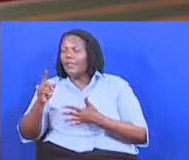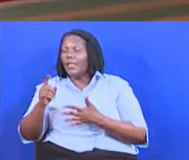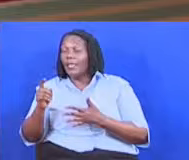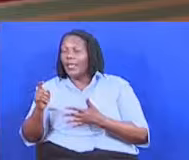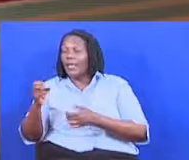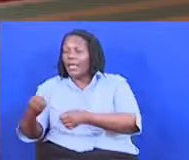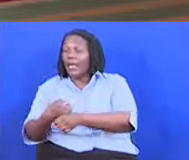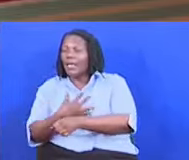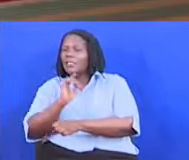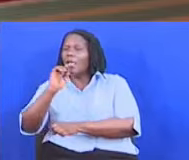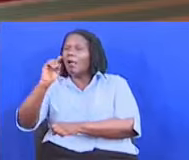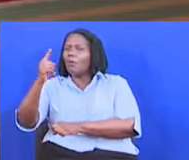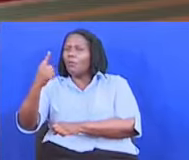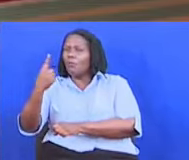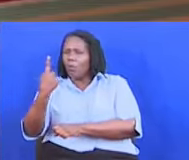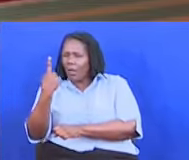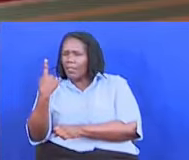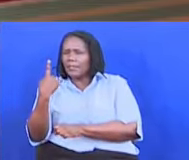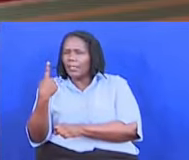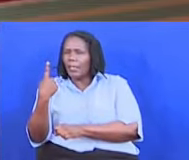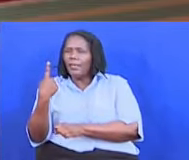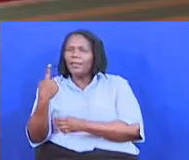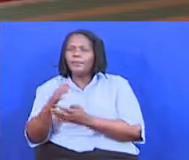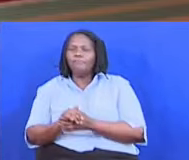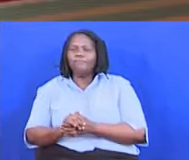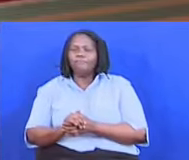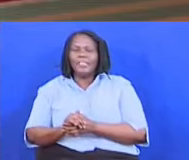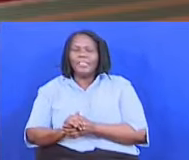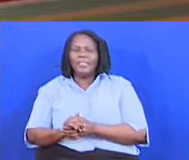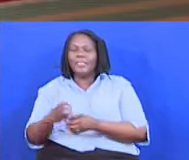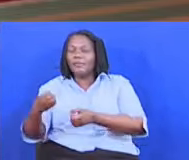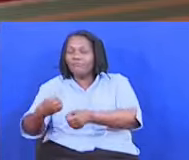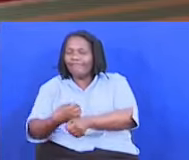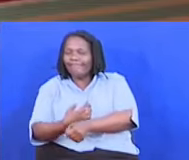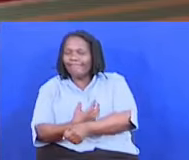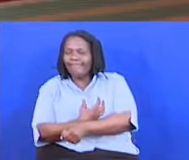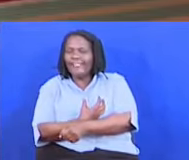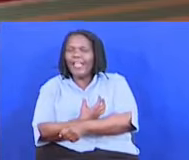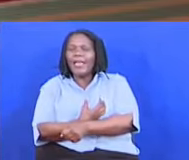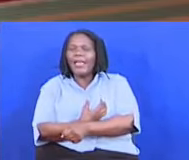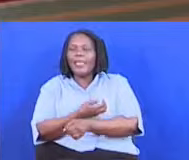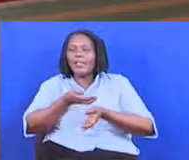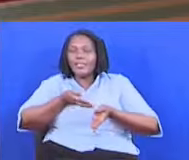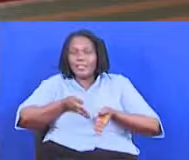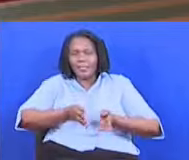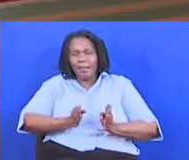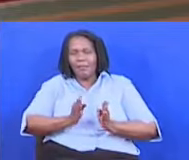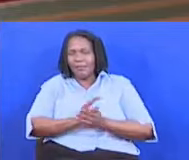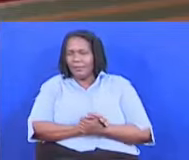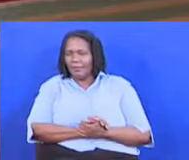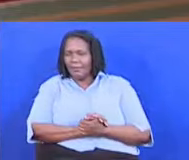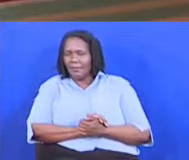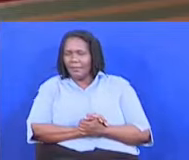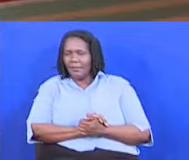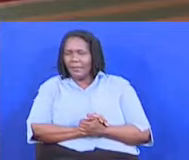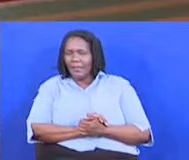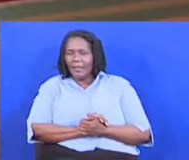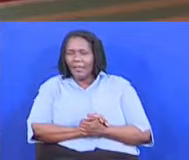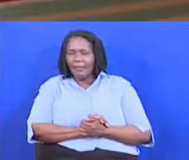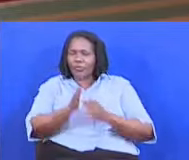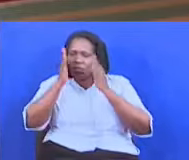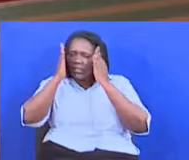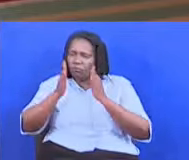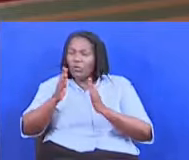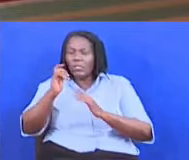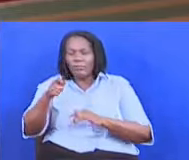kizazi. Serikali imeanza kutoa chanjo ya kuzuia saratani ya mlango wa kizazi kwa wasichana. Nitumie bunge lako tukufu Mheshimiwa